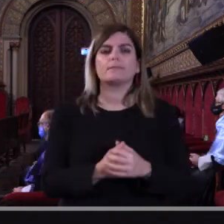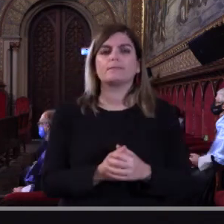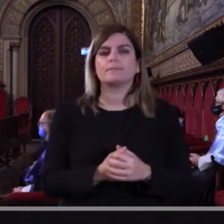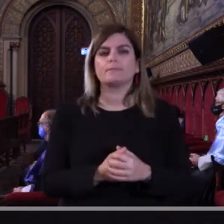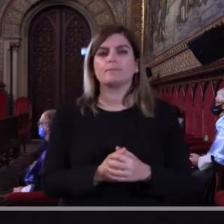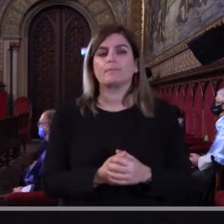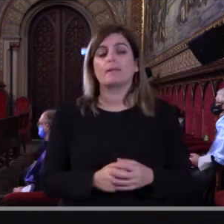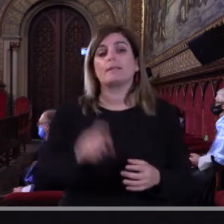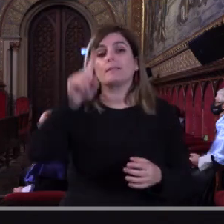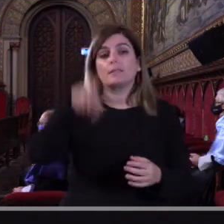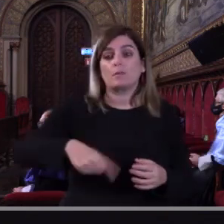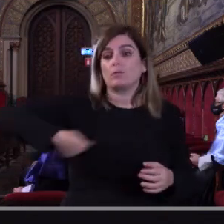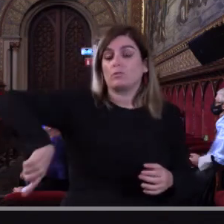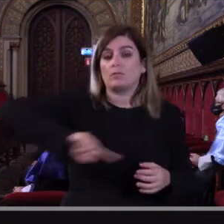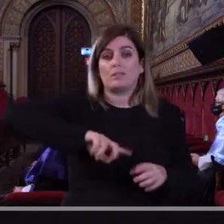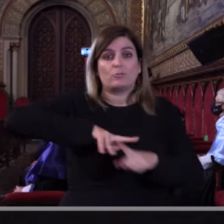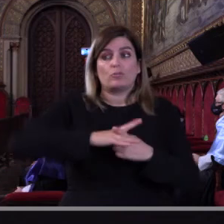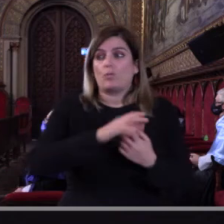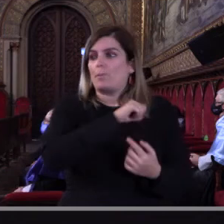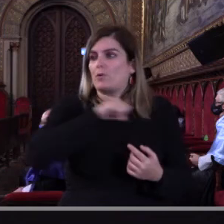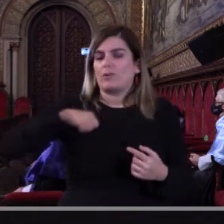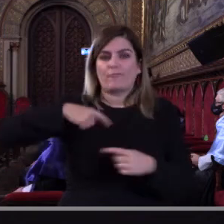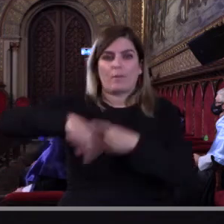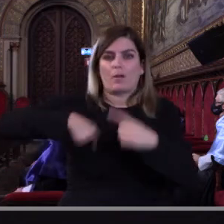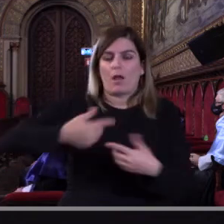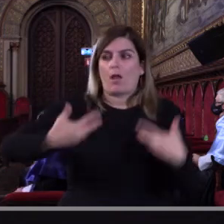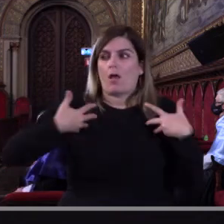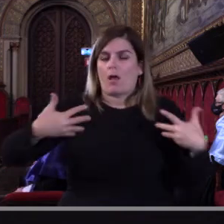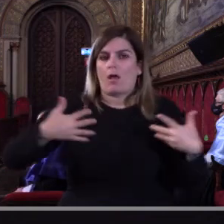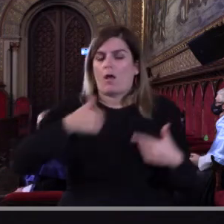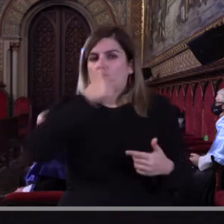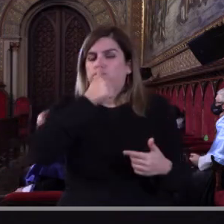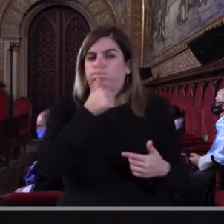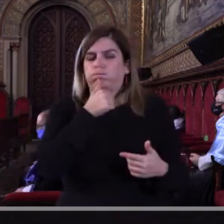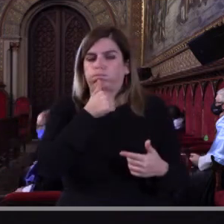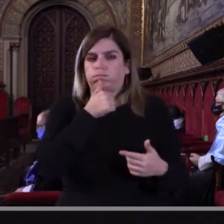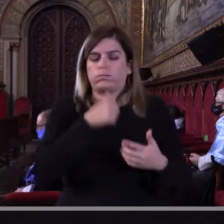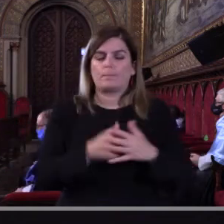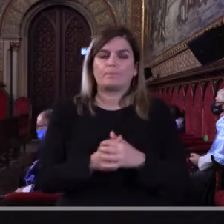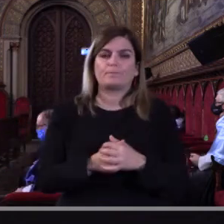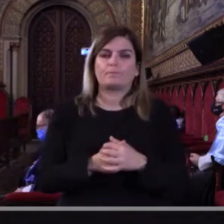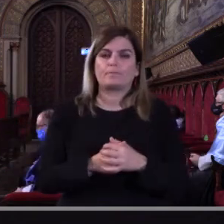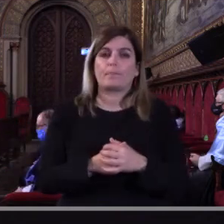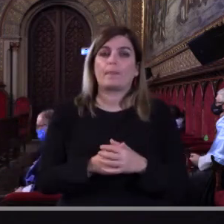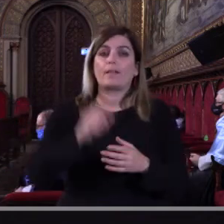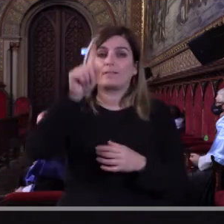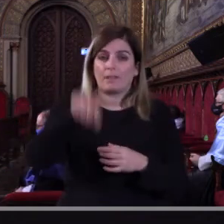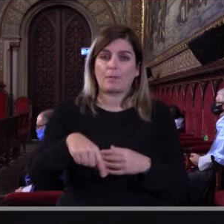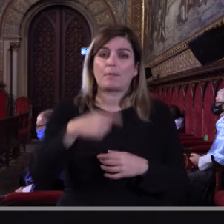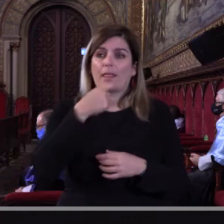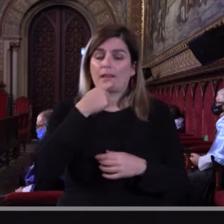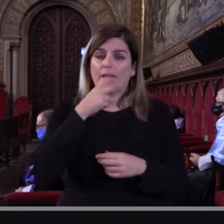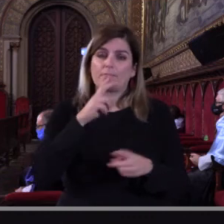vam haver de fer front a circumstàncies personals i familiars molt adverses i complicades. També vull tenir